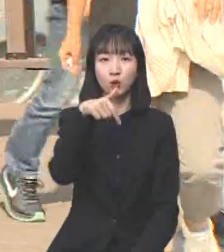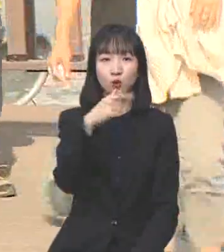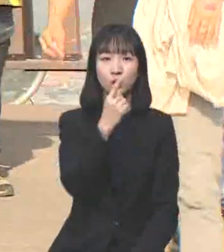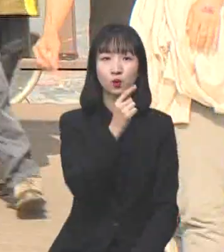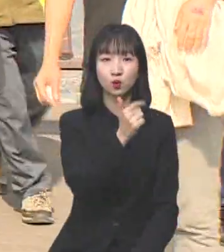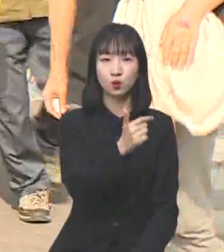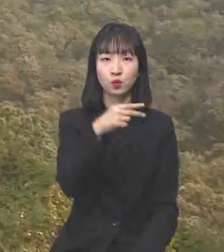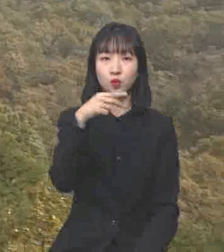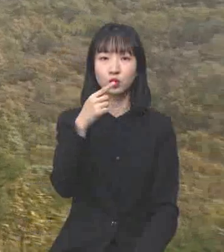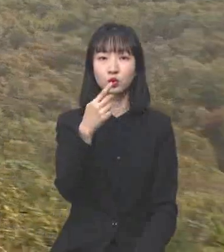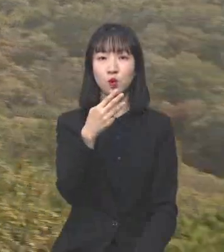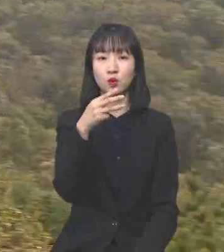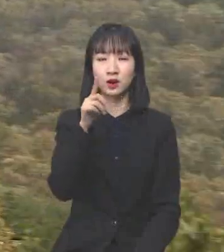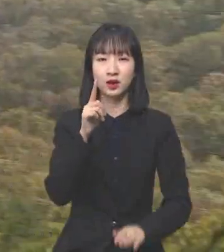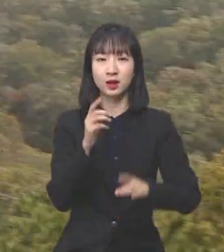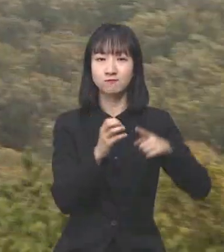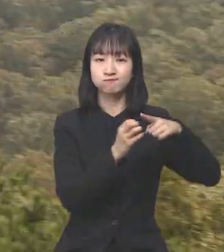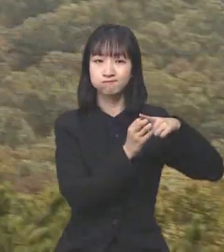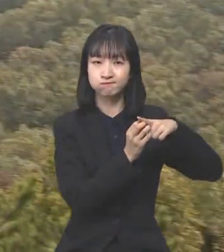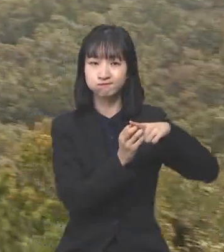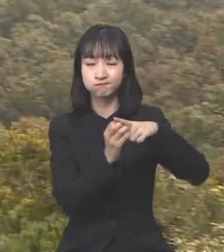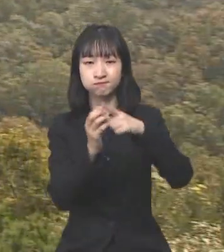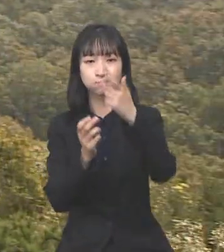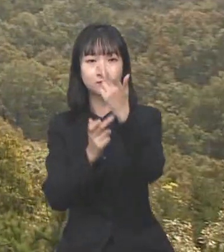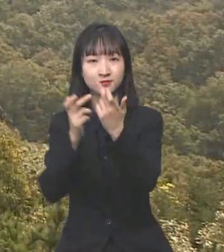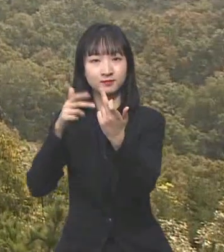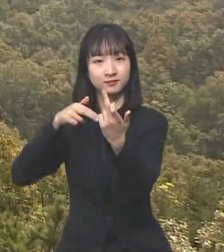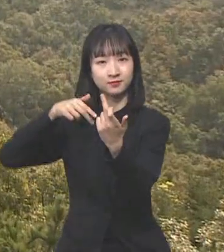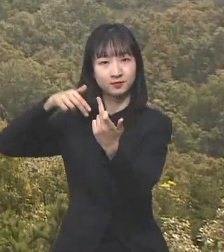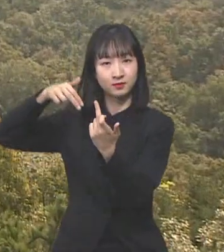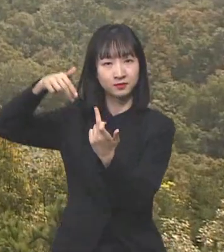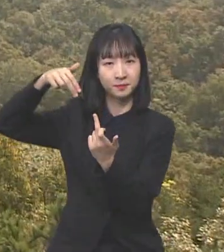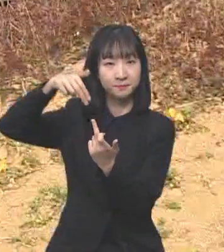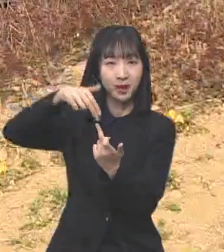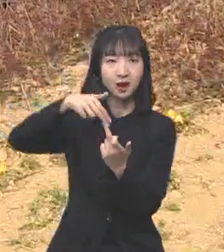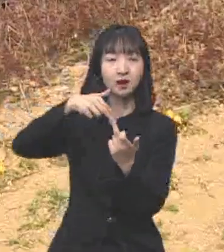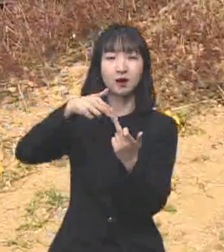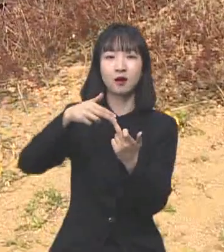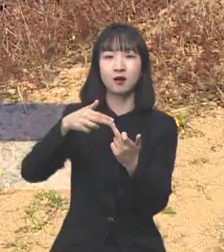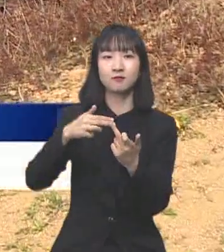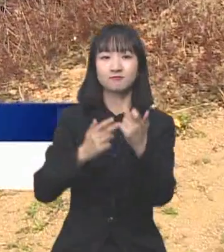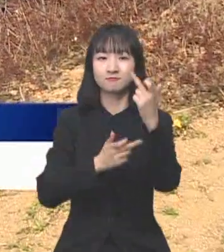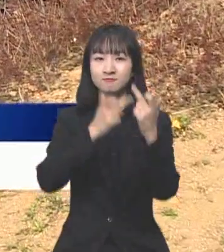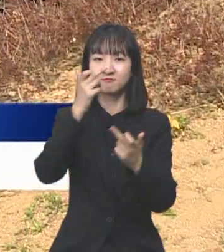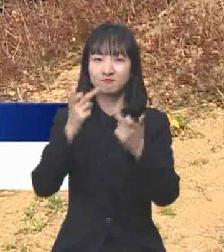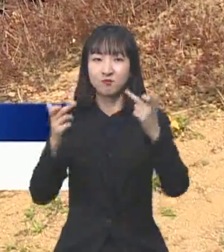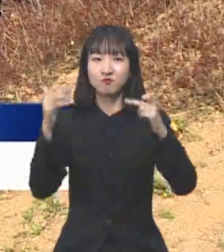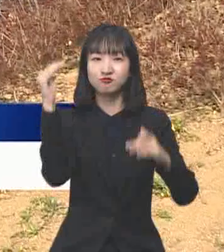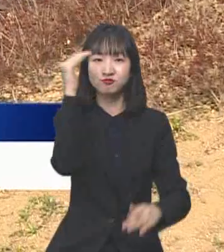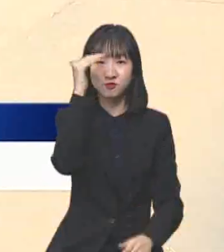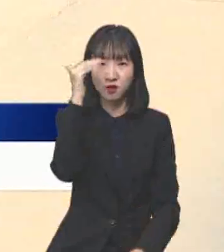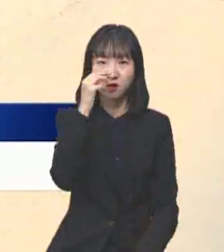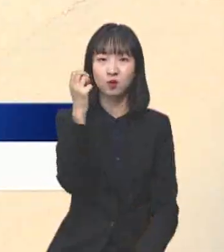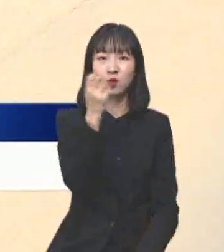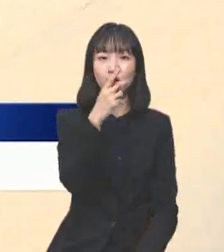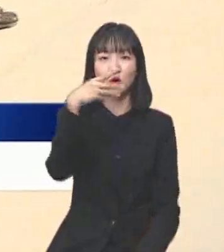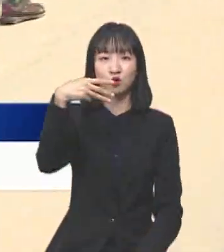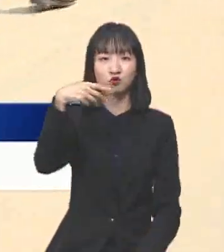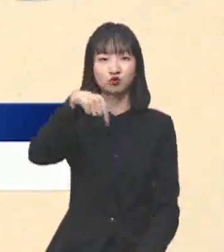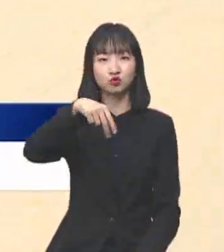강화도에 탁 트인 전경이 한눈에 들어옵니다 방화 루즈는 해발 200m 높이에서 출발해